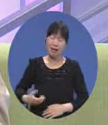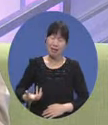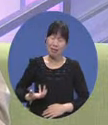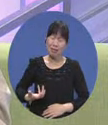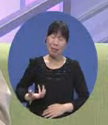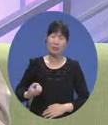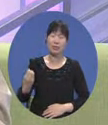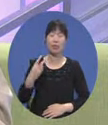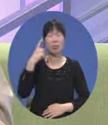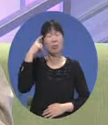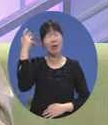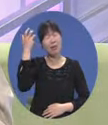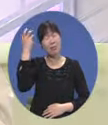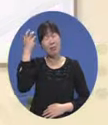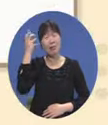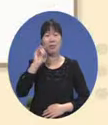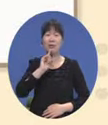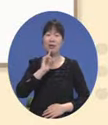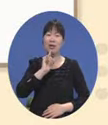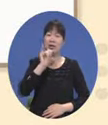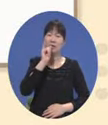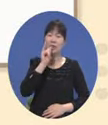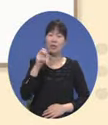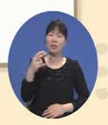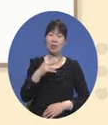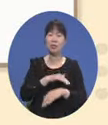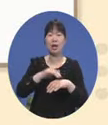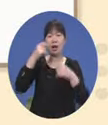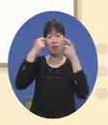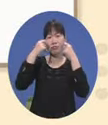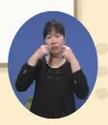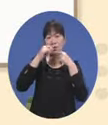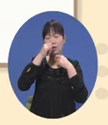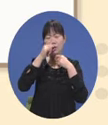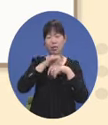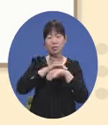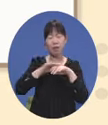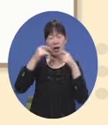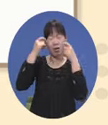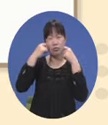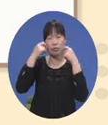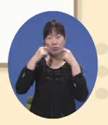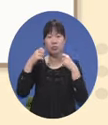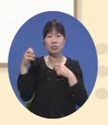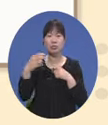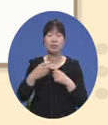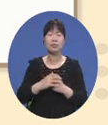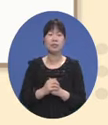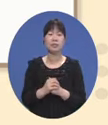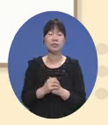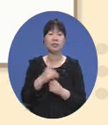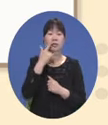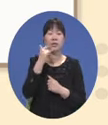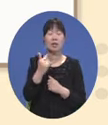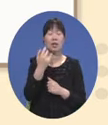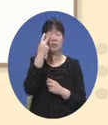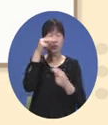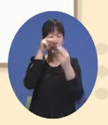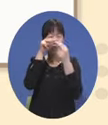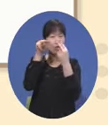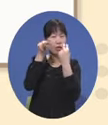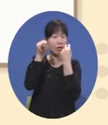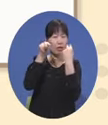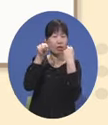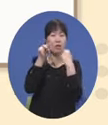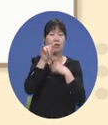복통이라든가 뭐 머리가 아프다고 얘기한다든가 네. 잘 울어요. 그리고 아이들이 잘 울고요. 그리고 부모하고 눈을 잘 안